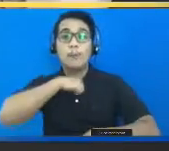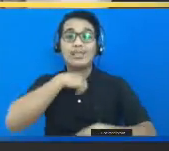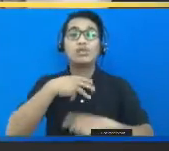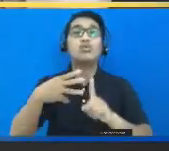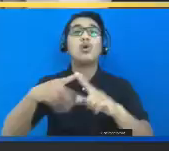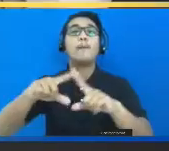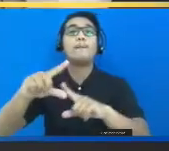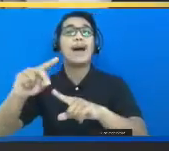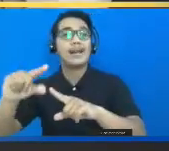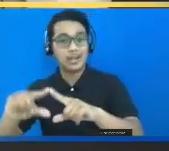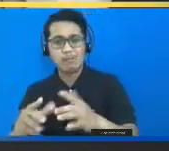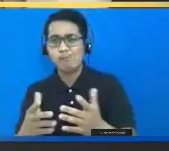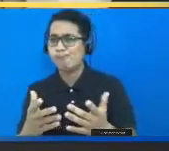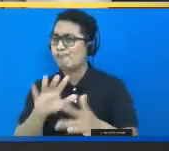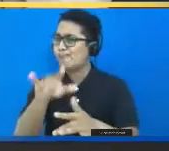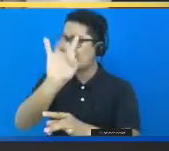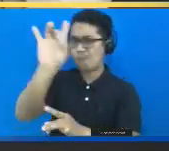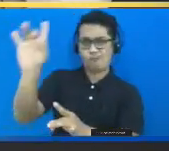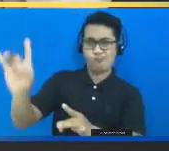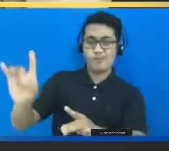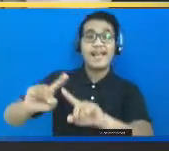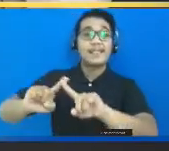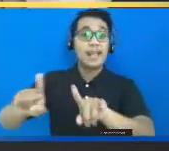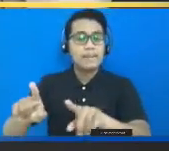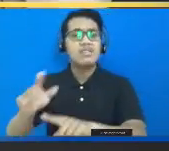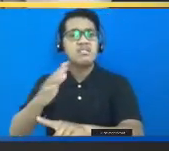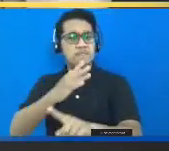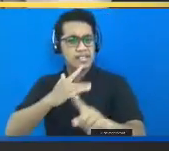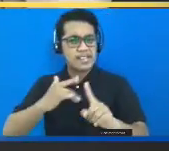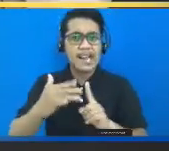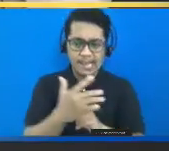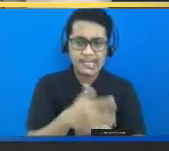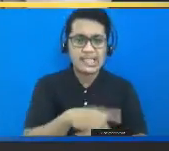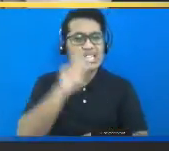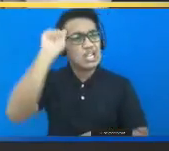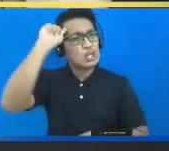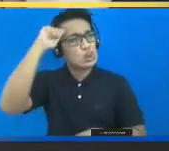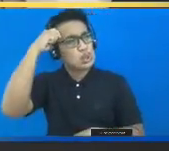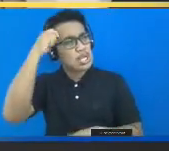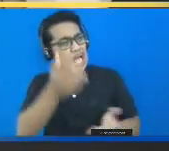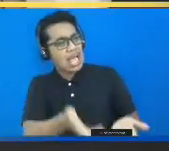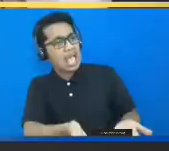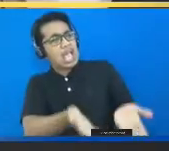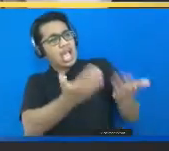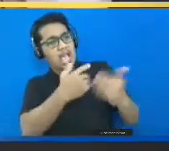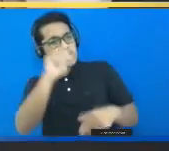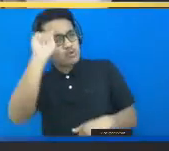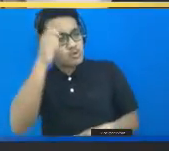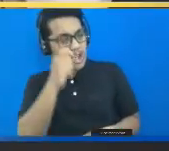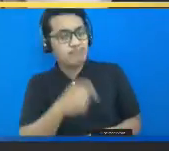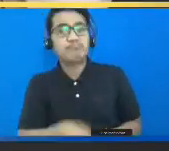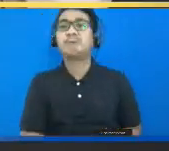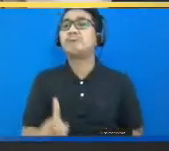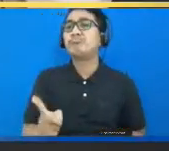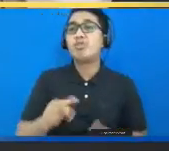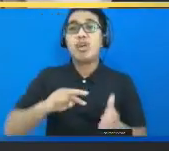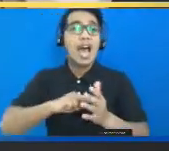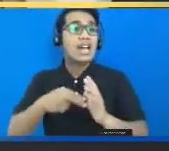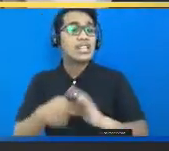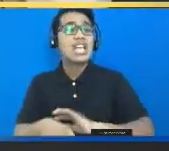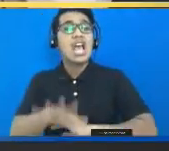farmasu Tiko tapi mayoritas rakyatnya usah diangkat jadi apa arti dari